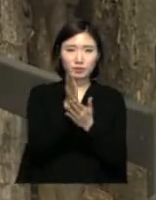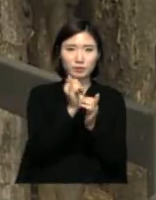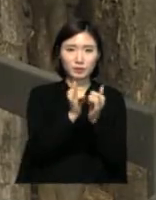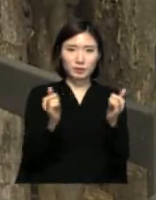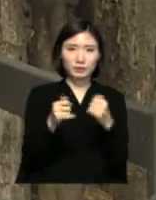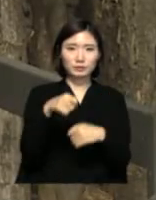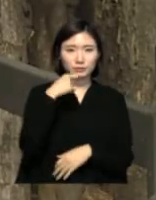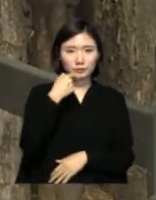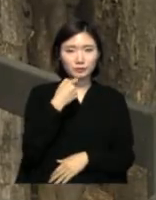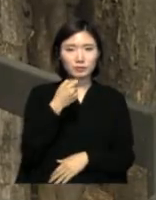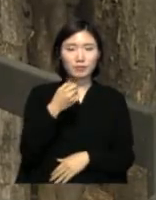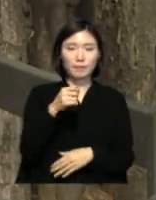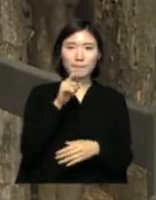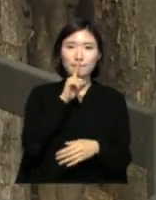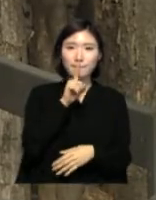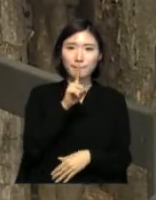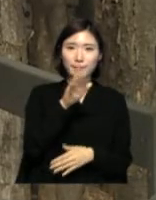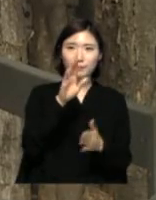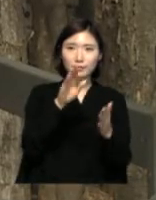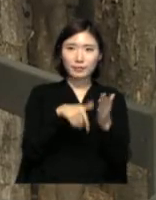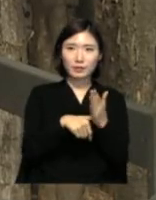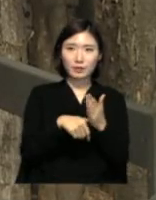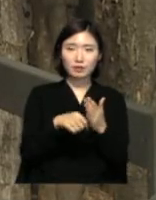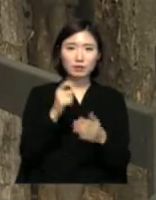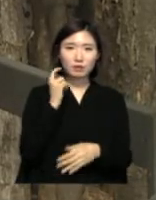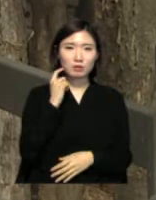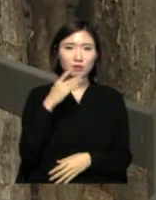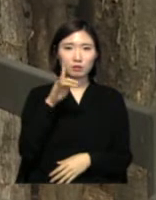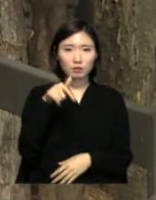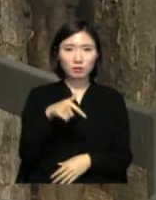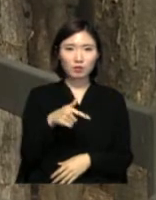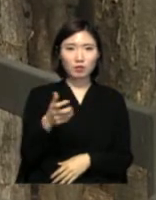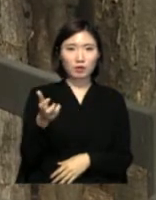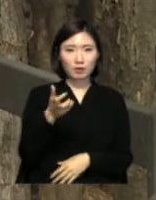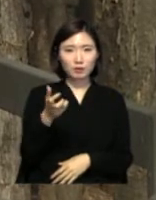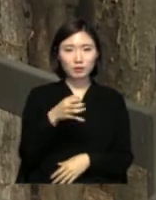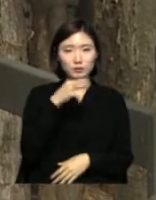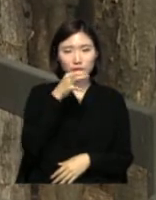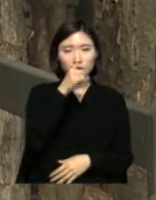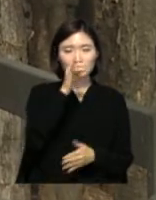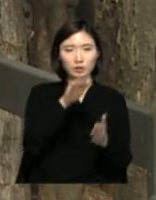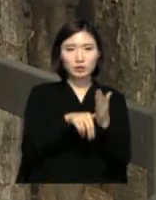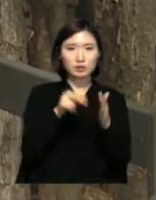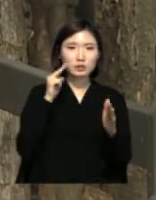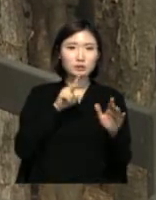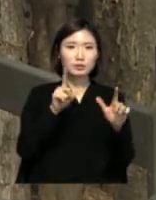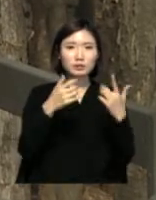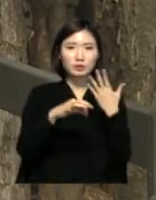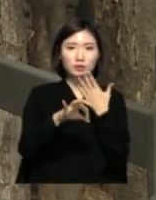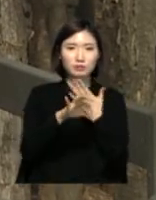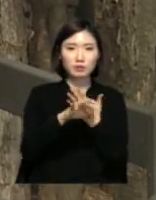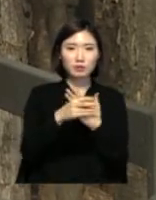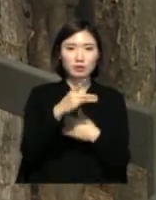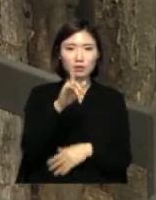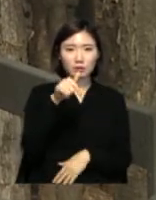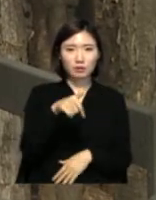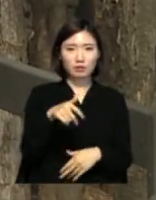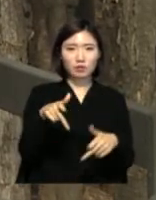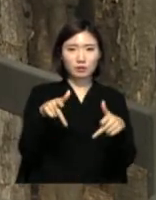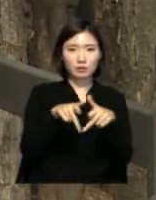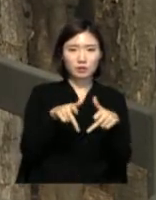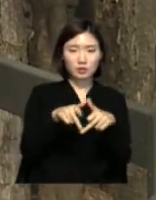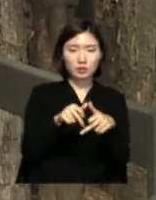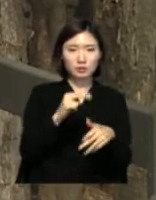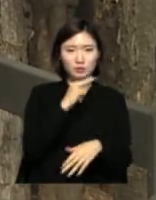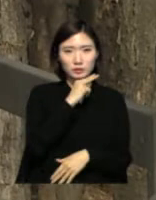전문가들은 음식을 먹거나 말을 할때 턱에서 통증이 느껴지거나 소리가 날 경우 심하지 않더라도 턱관절 장애를